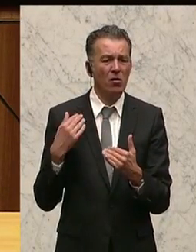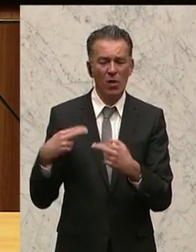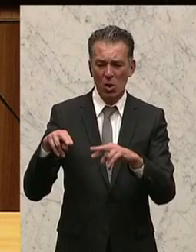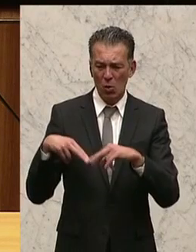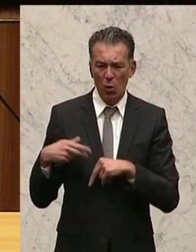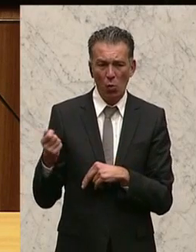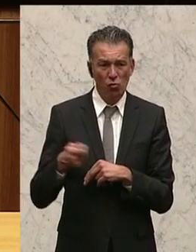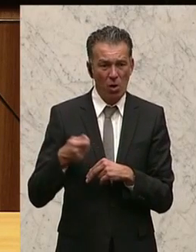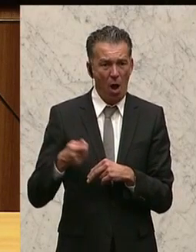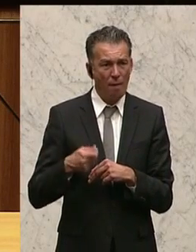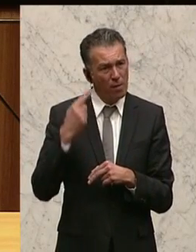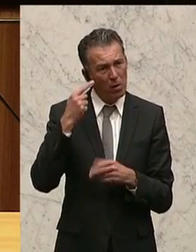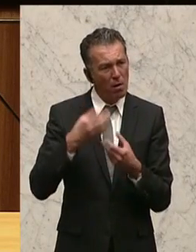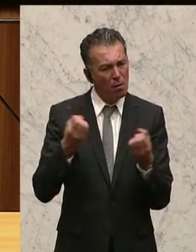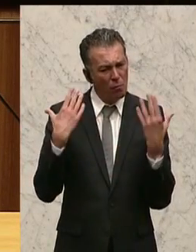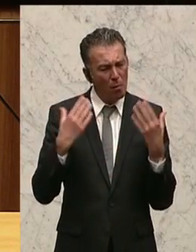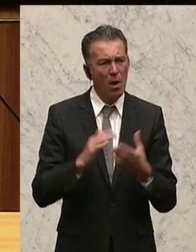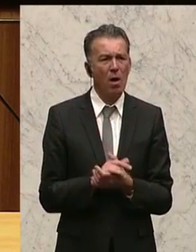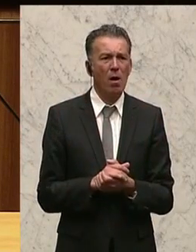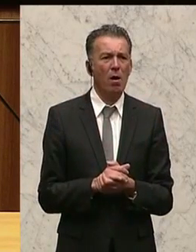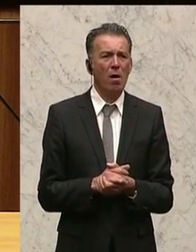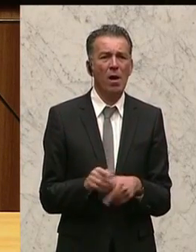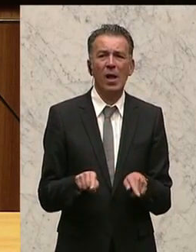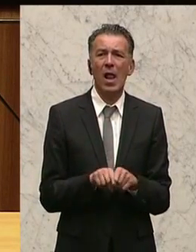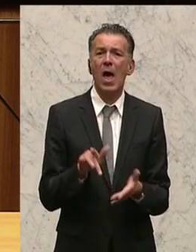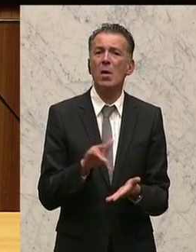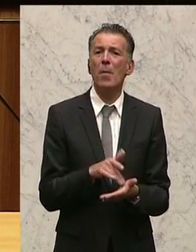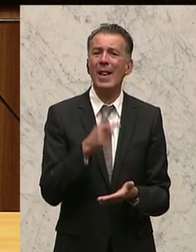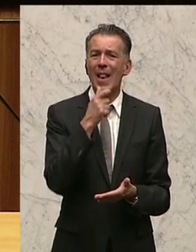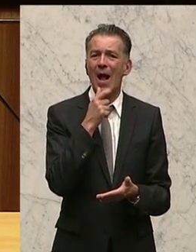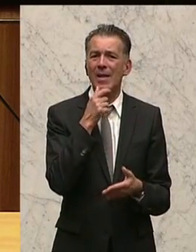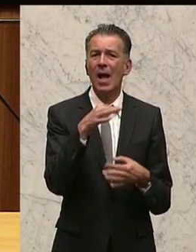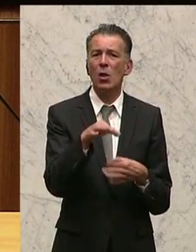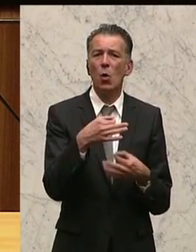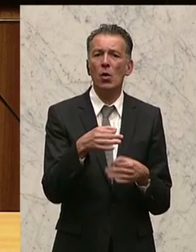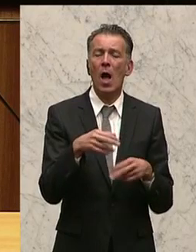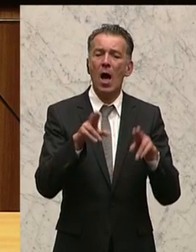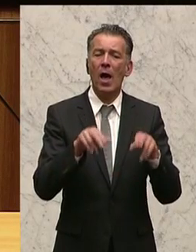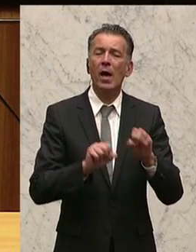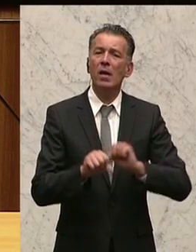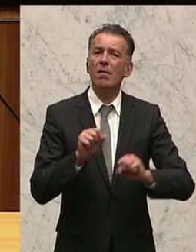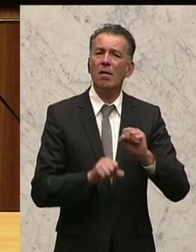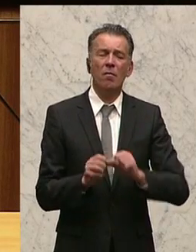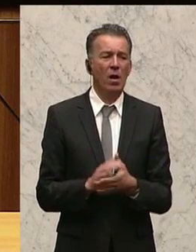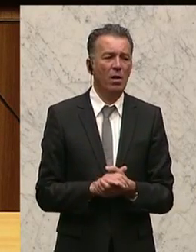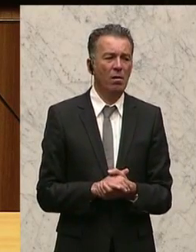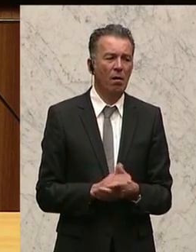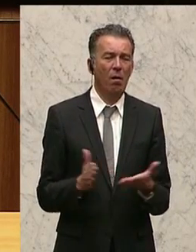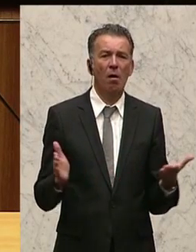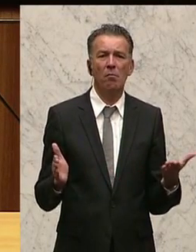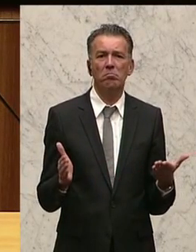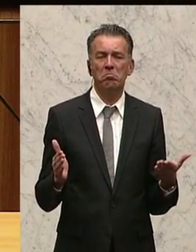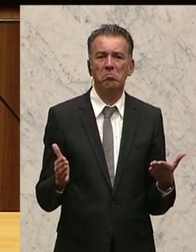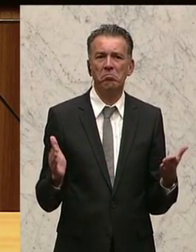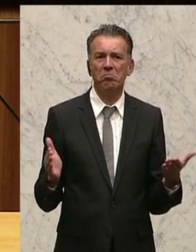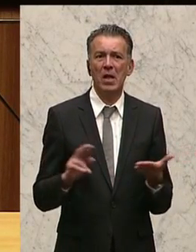hat, überwunden zu haben. Und zwar nämlich, wie im Mittelalter werden Notare und Rechtsanwälte wo möglicherweise an den Pranger